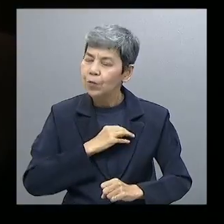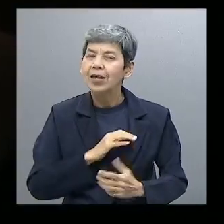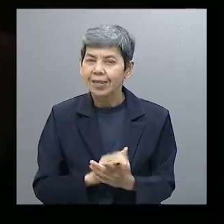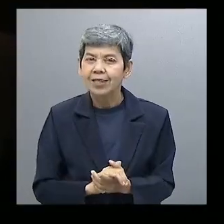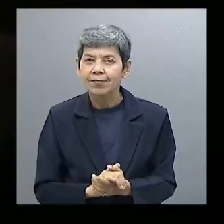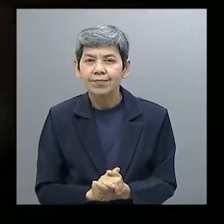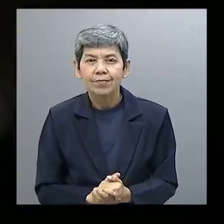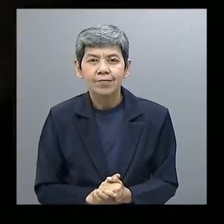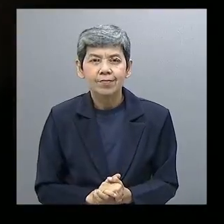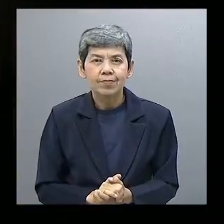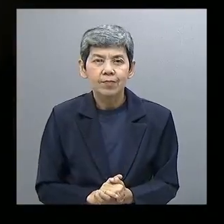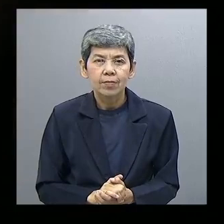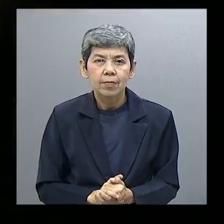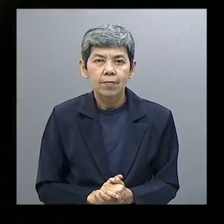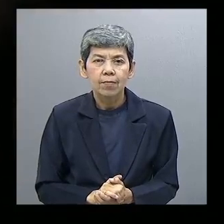ง